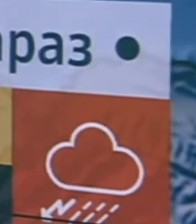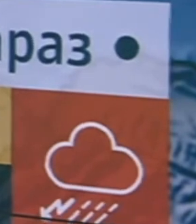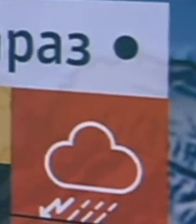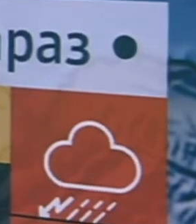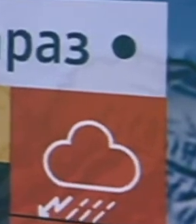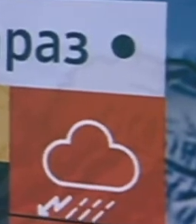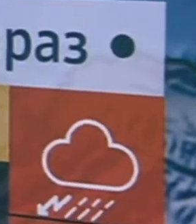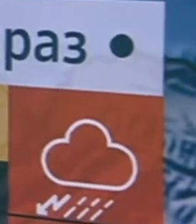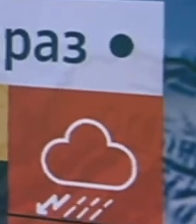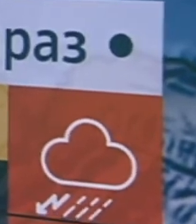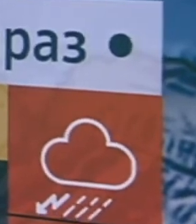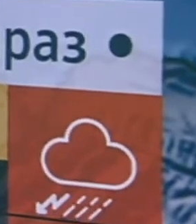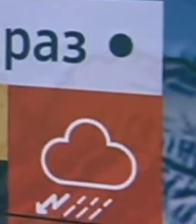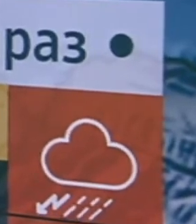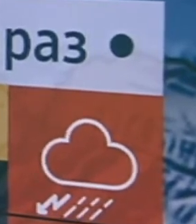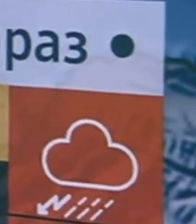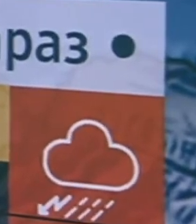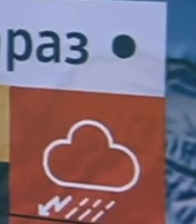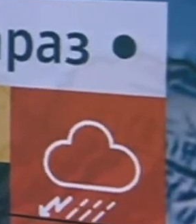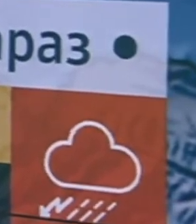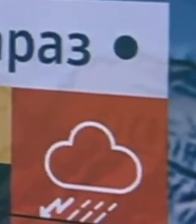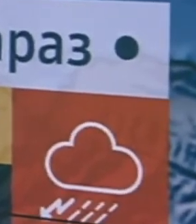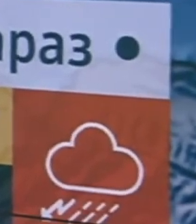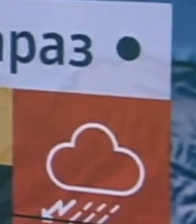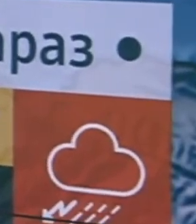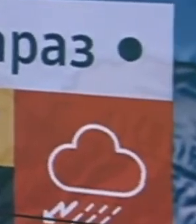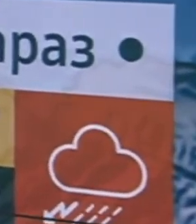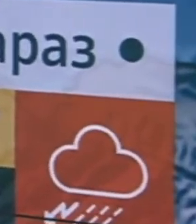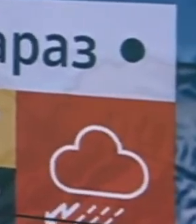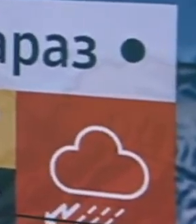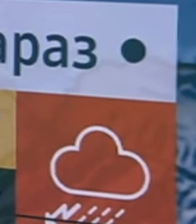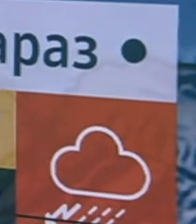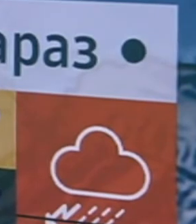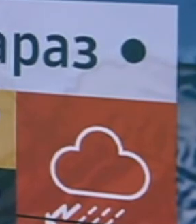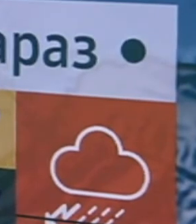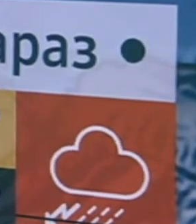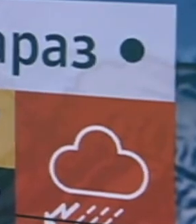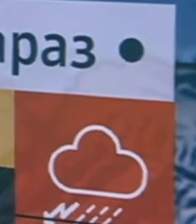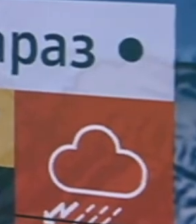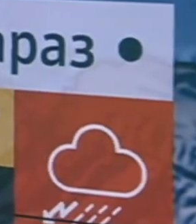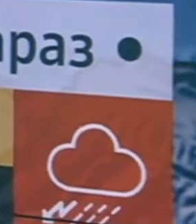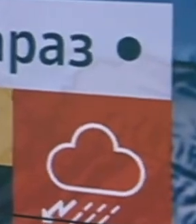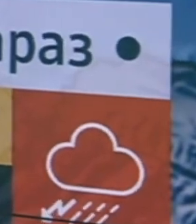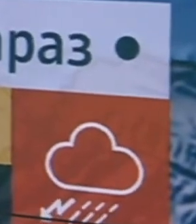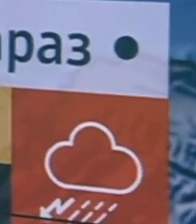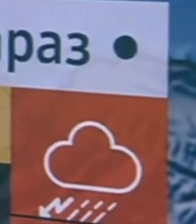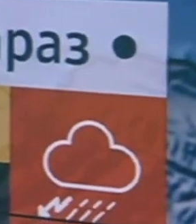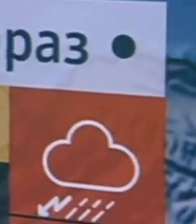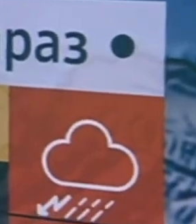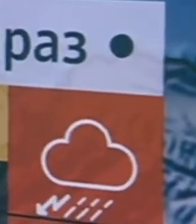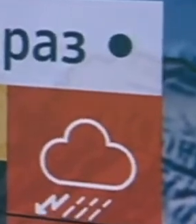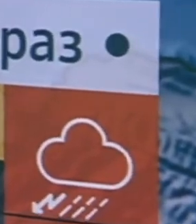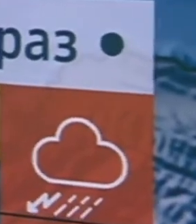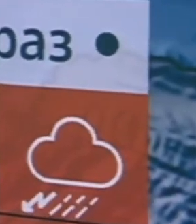температурасы күндіз 0-ден 29, түнде 20 градус жоғары. Түркістанда жауын жауы мүмкін, күндіз 28,